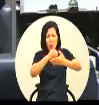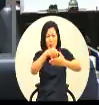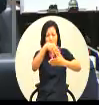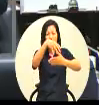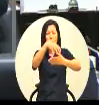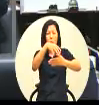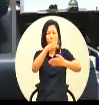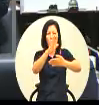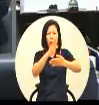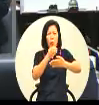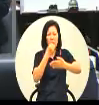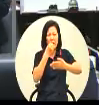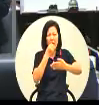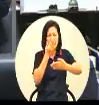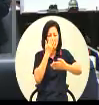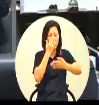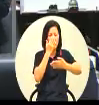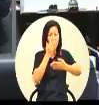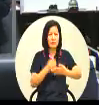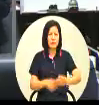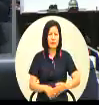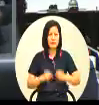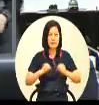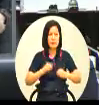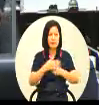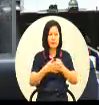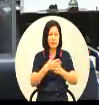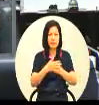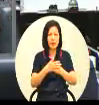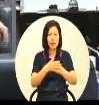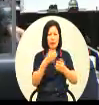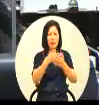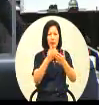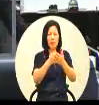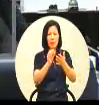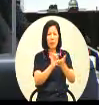它？来，把那个健保的那个画面消除掉。